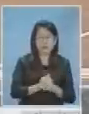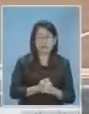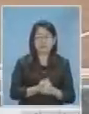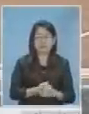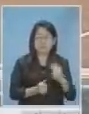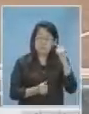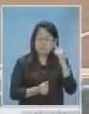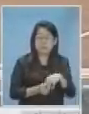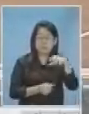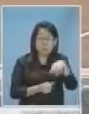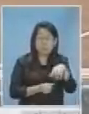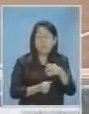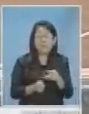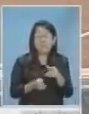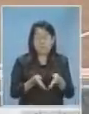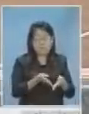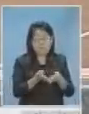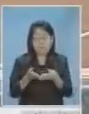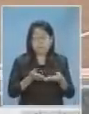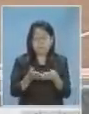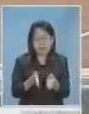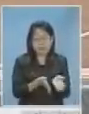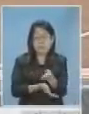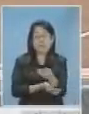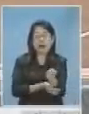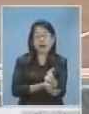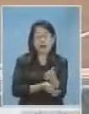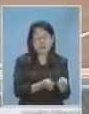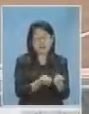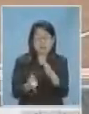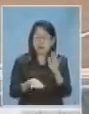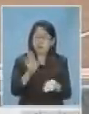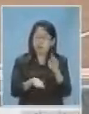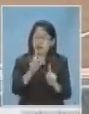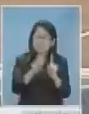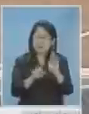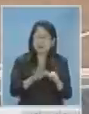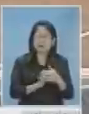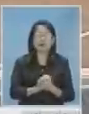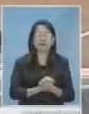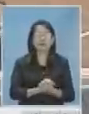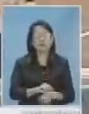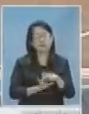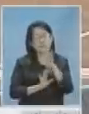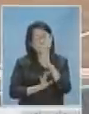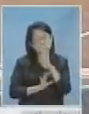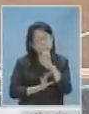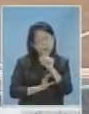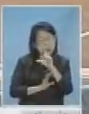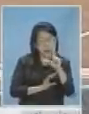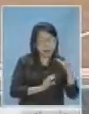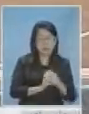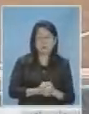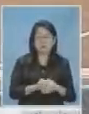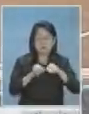ค่าไว้ว่ามีมูลค่าประมาณ 300,000 ถึง 400,000 ล้านบาทครับท่านประธานครับที่เลี้ยงชีพของคน